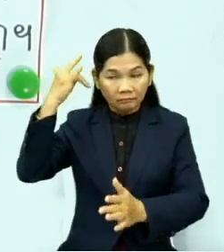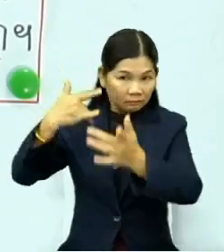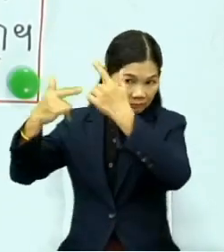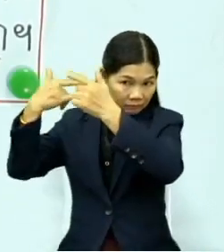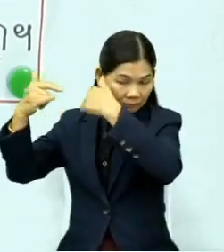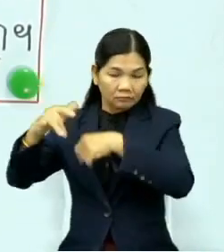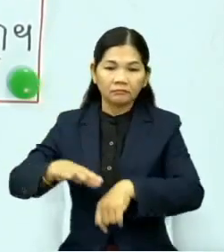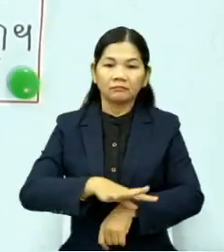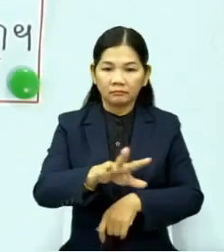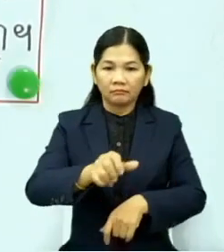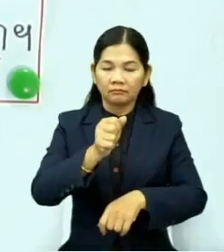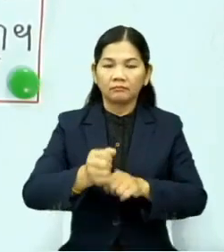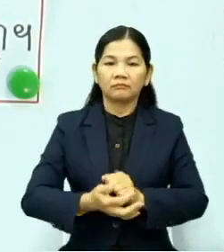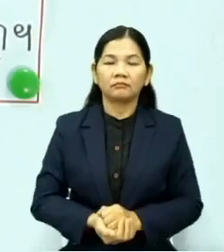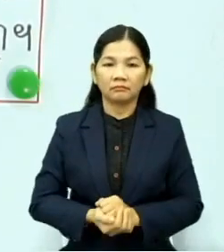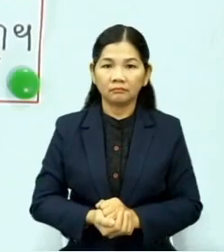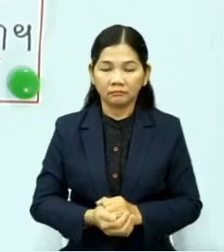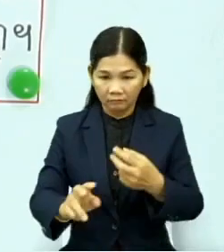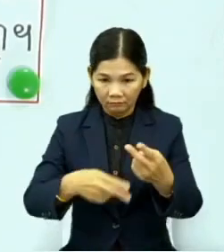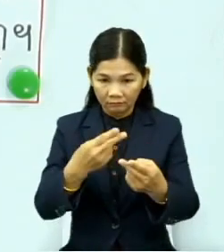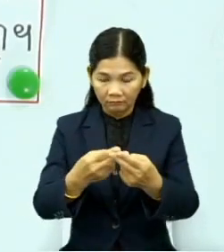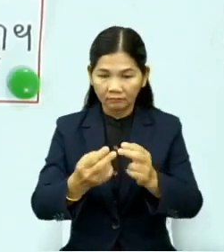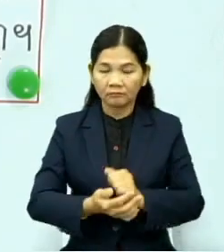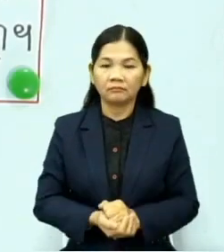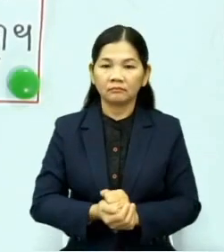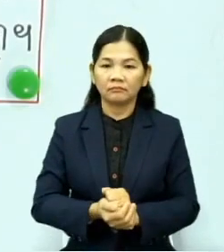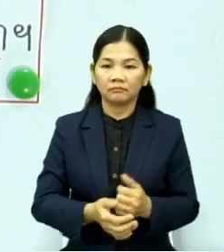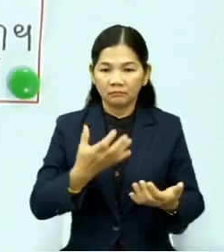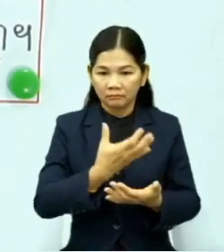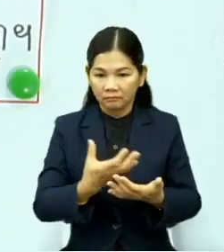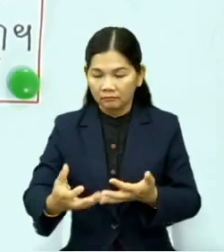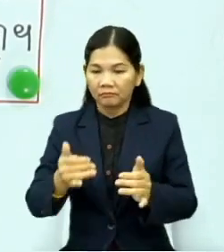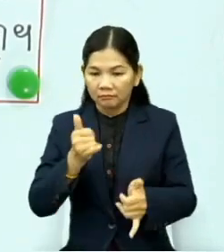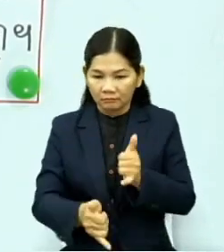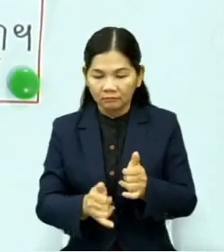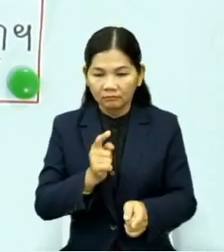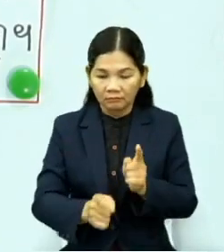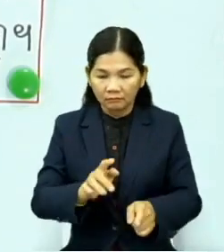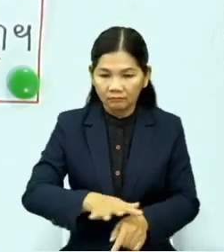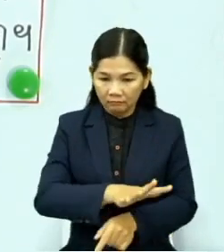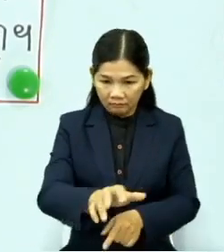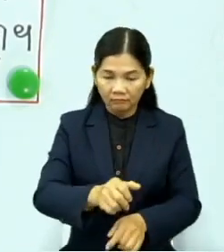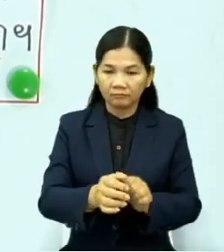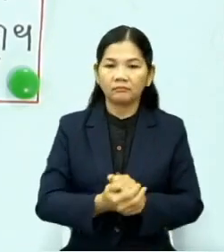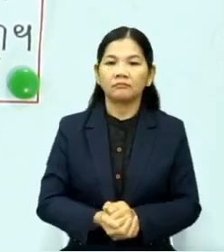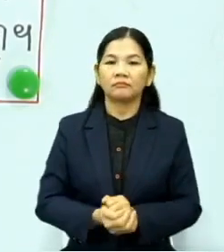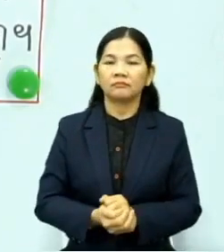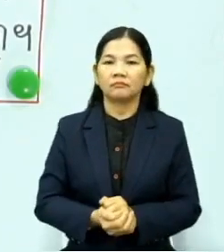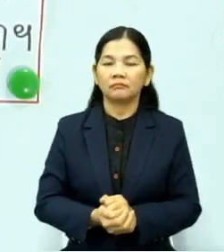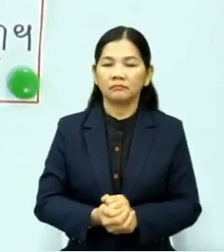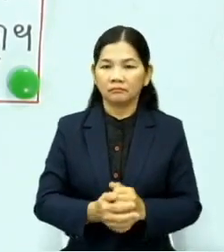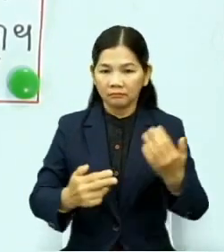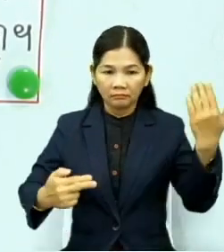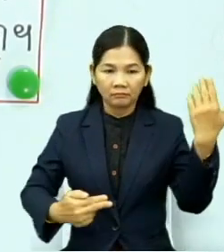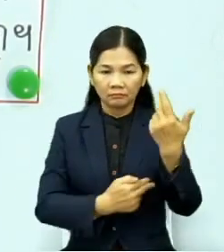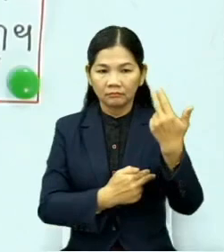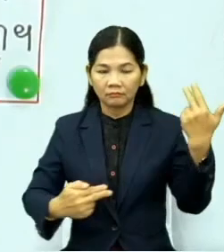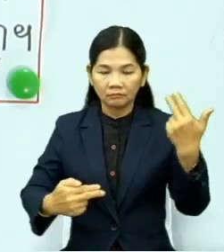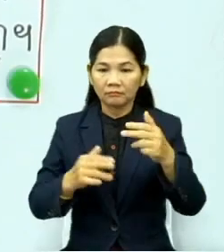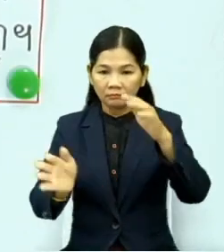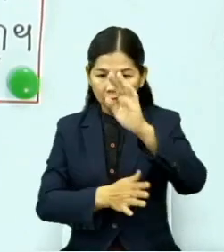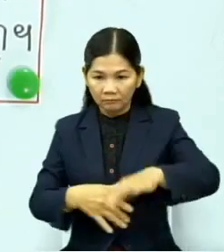khmai cha xâm rắp chùm lái tìm bí ốp có đô đồn trầy khmai miền cha trô